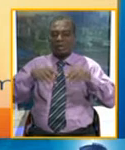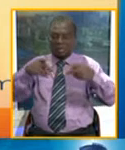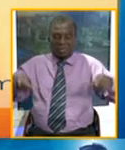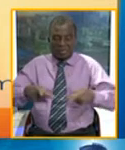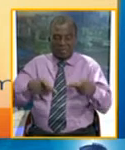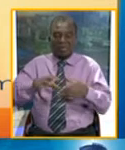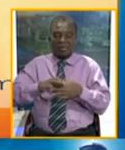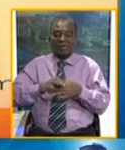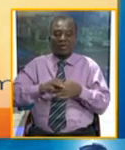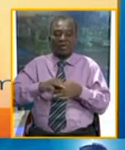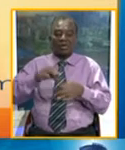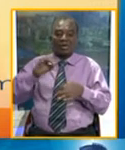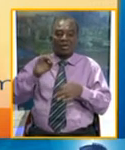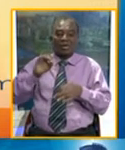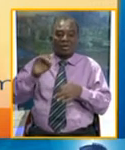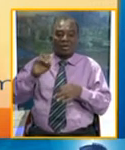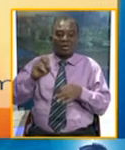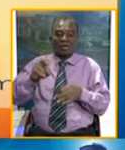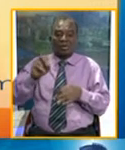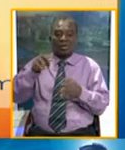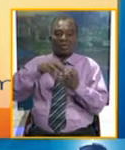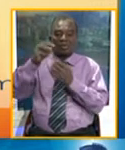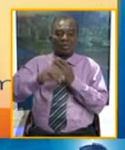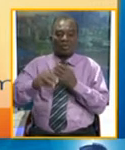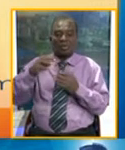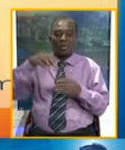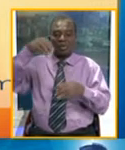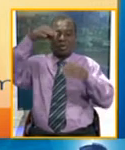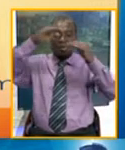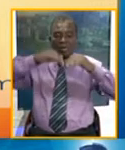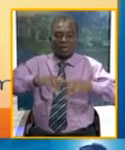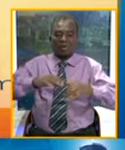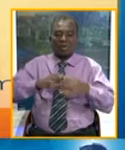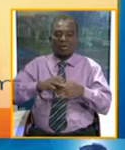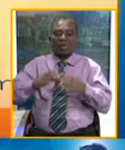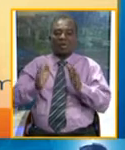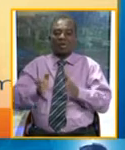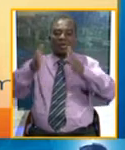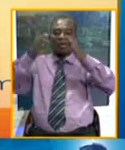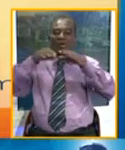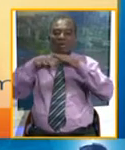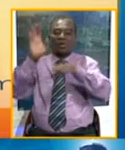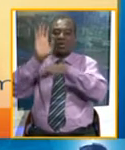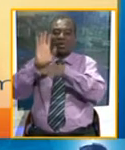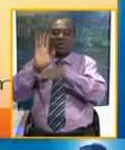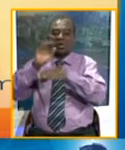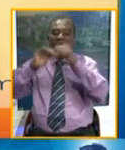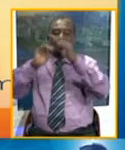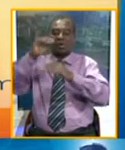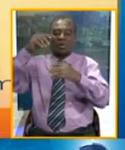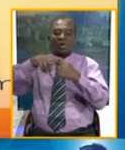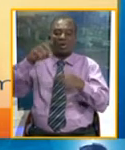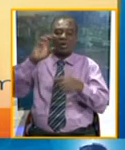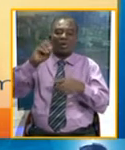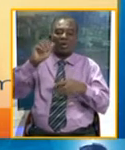Bonouma et le vendredi 12 mars 2021 l'effondrement d'un immeuble en construction dans le village d'Anono.